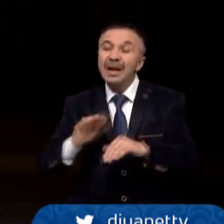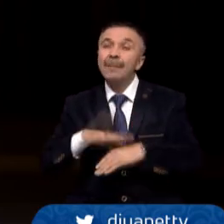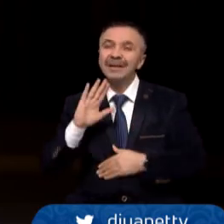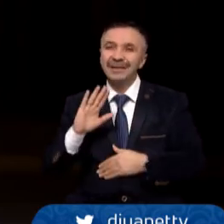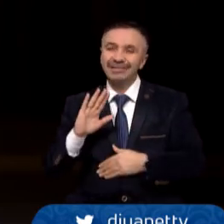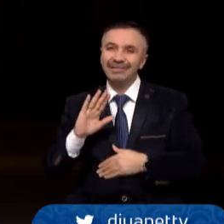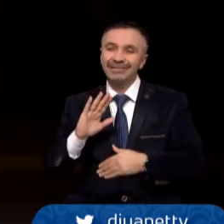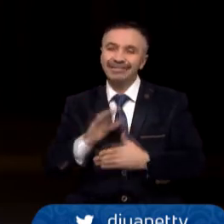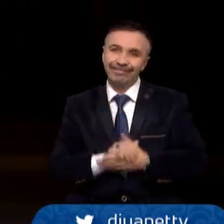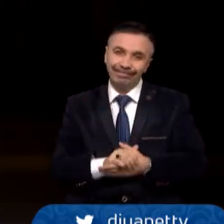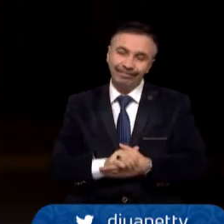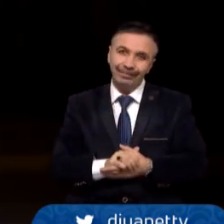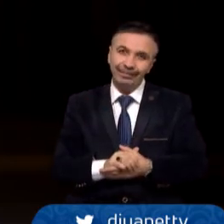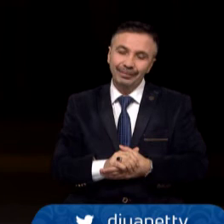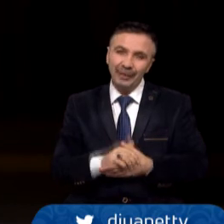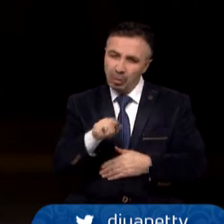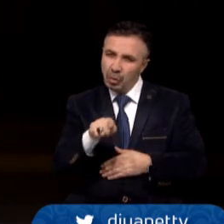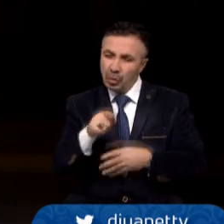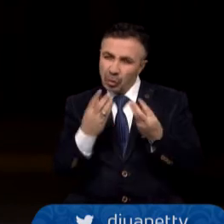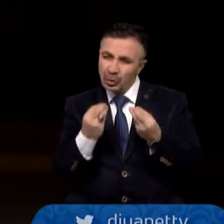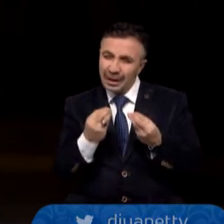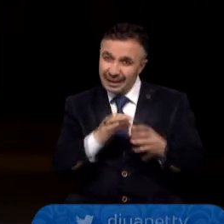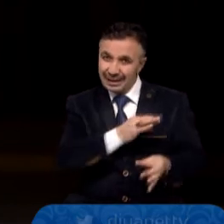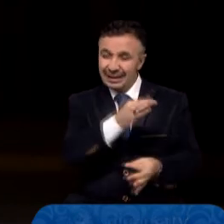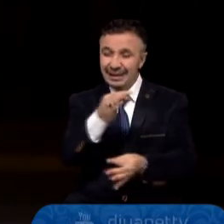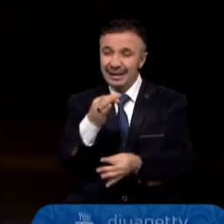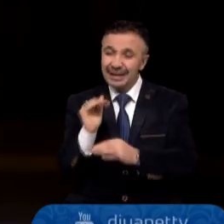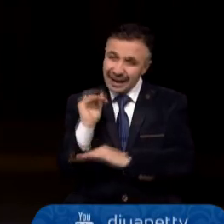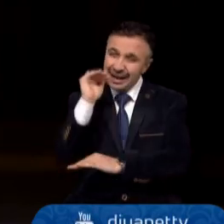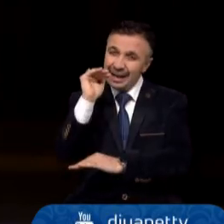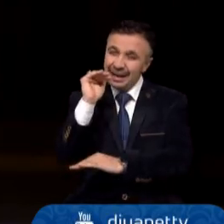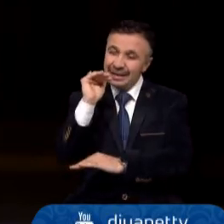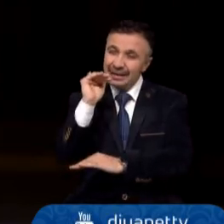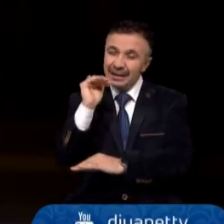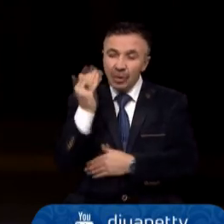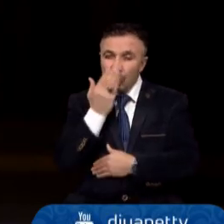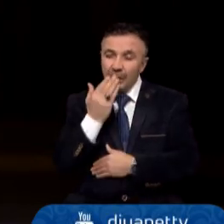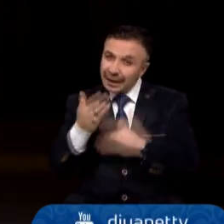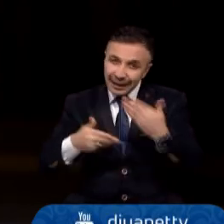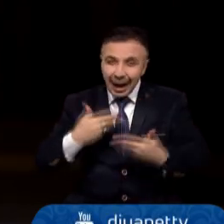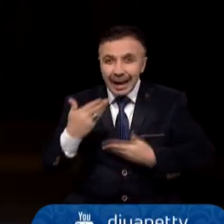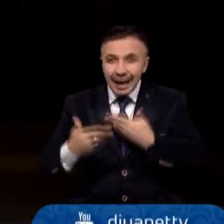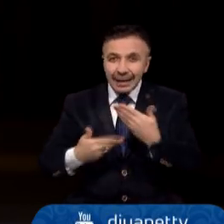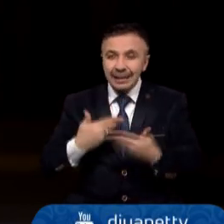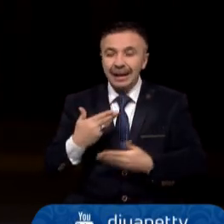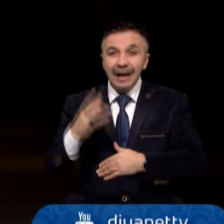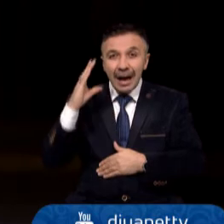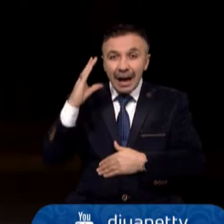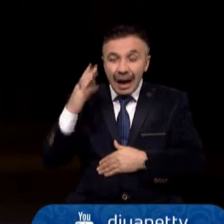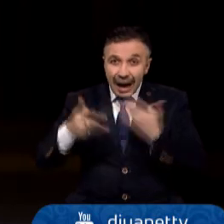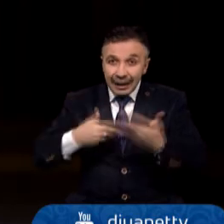uzaklaştırılmasının itici olmasın bu güzel insanların hayatını okurken anlatırken